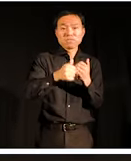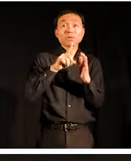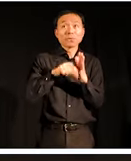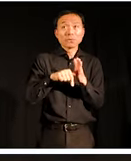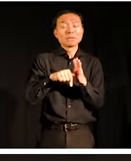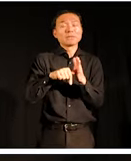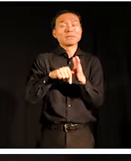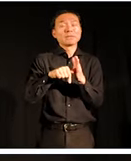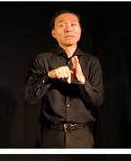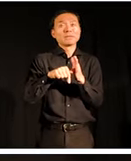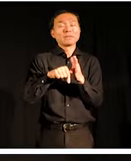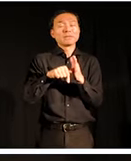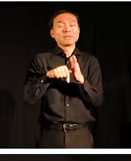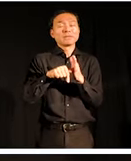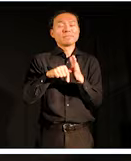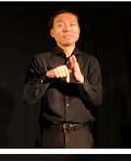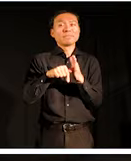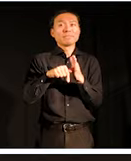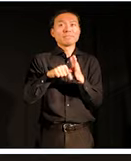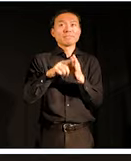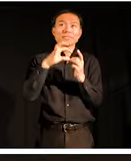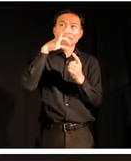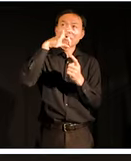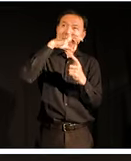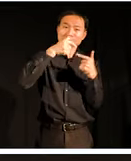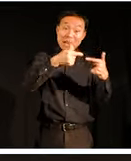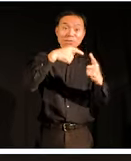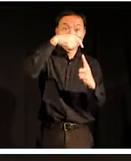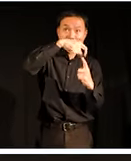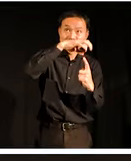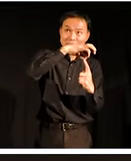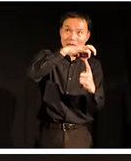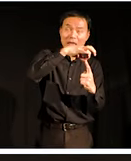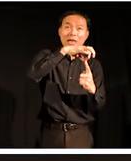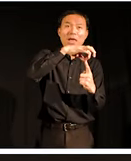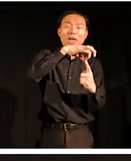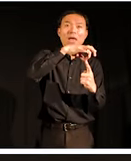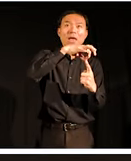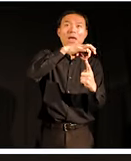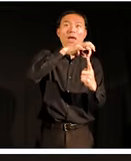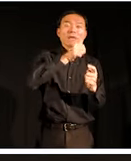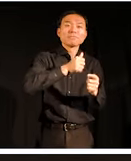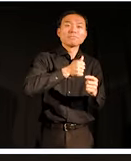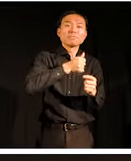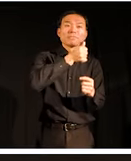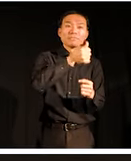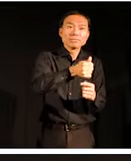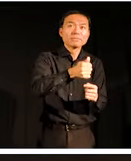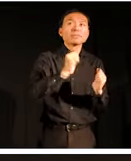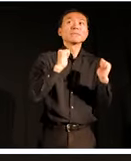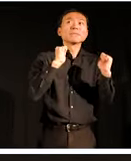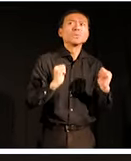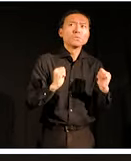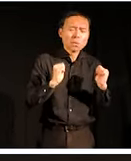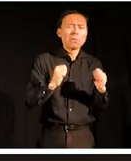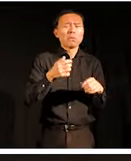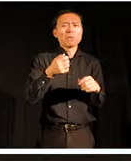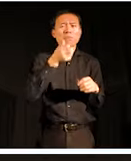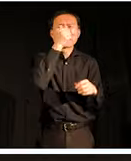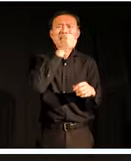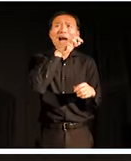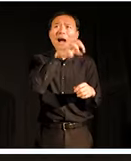そのあのまバステとかねお金ちだっていうあのペルのそ田舎の